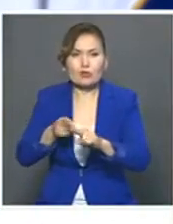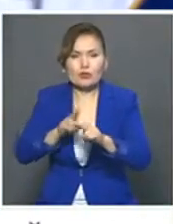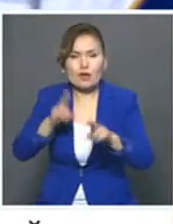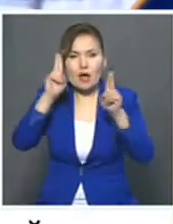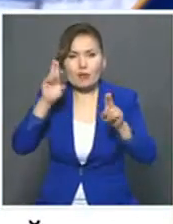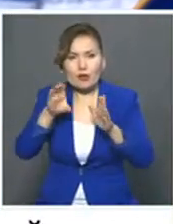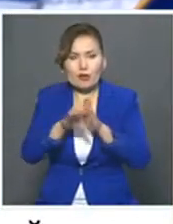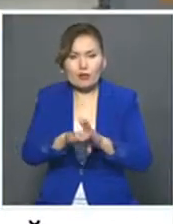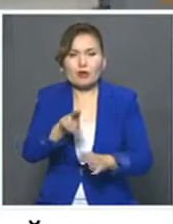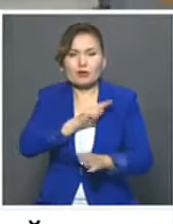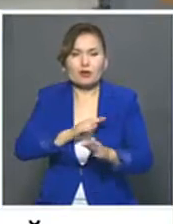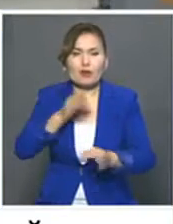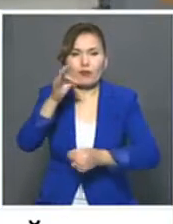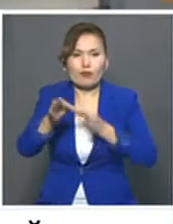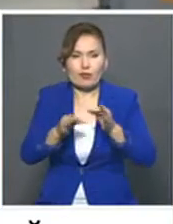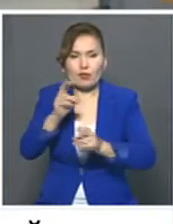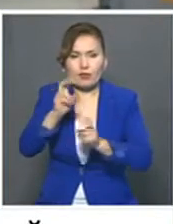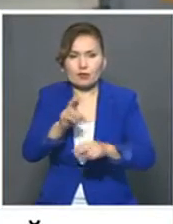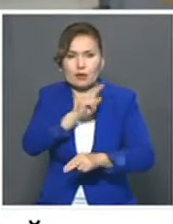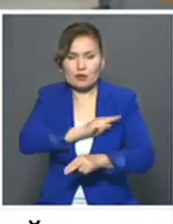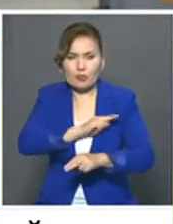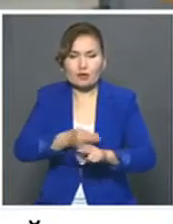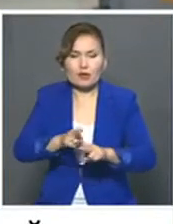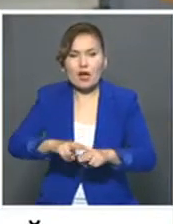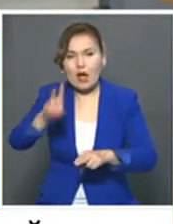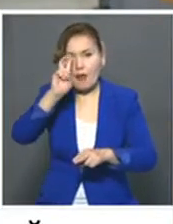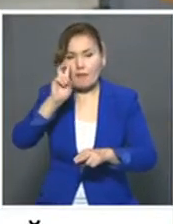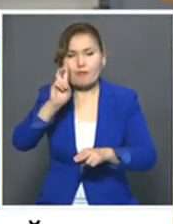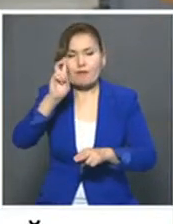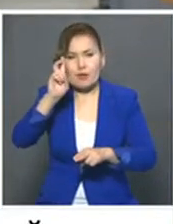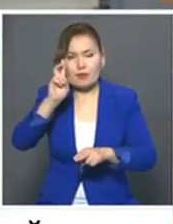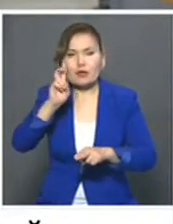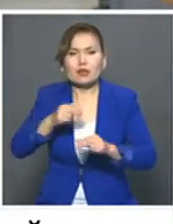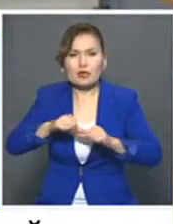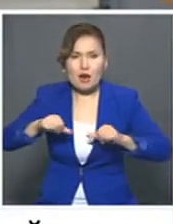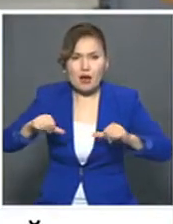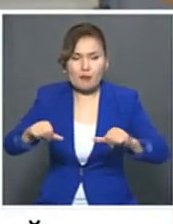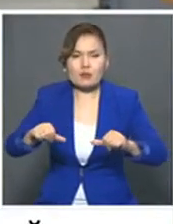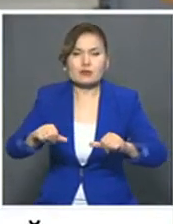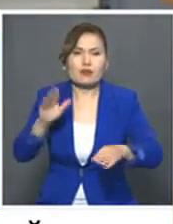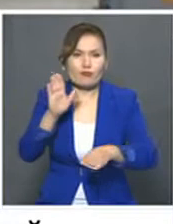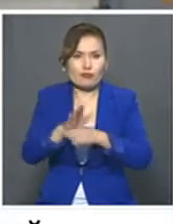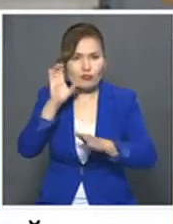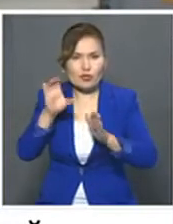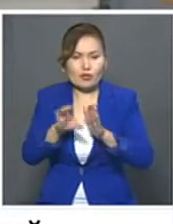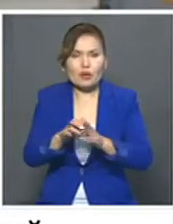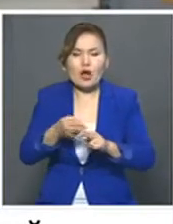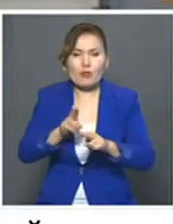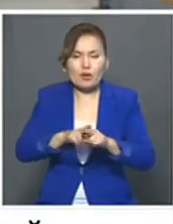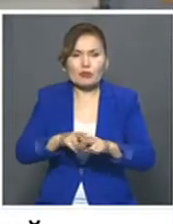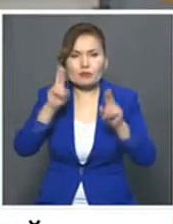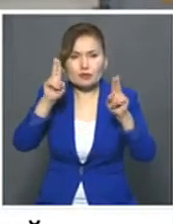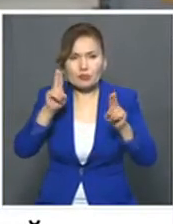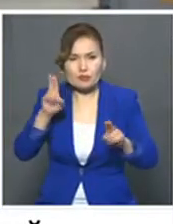аламын. Мемлекеттің саясатымен толық келісемін. Бұл уақытта барлық санитарлық нормаларды сақтамасақ, одан